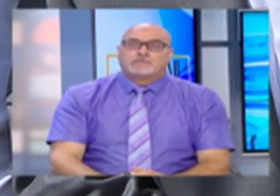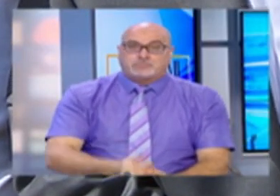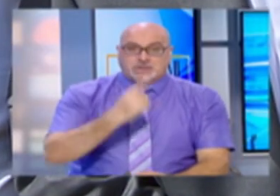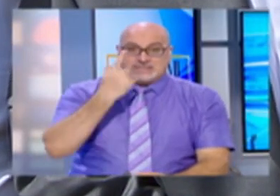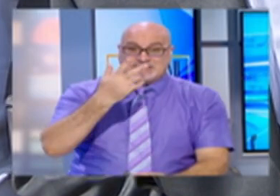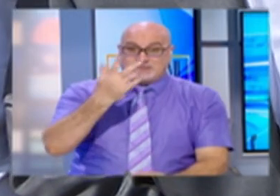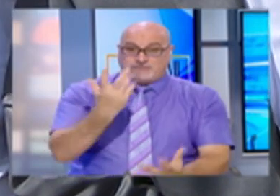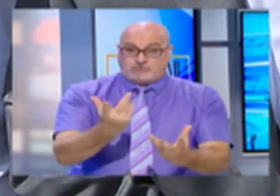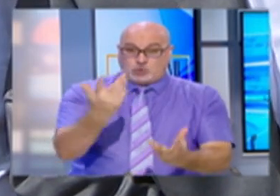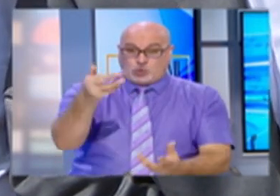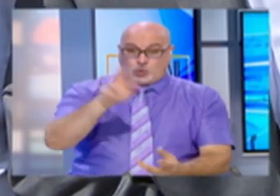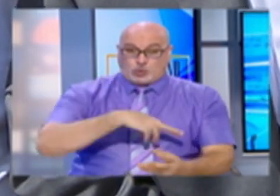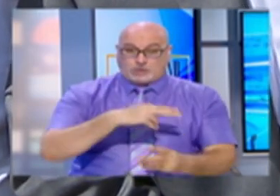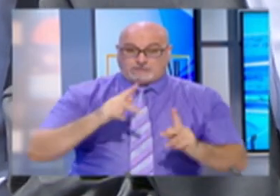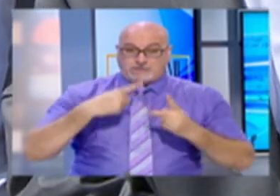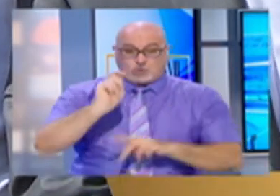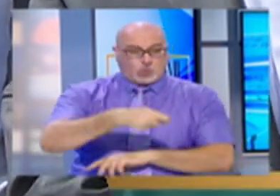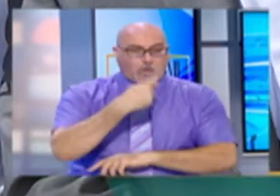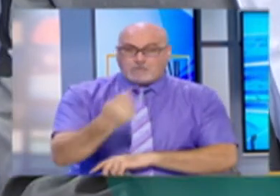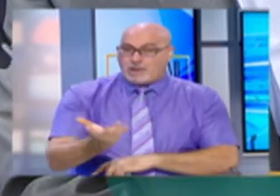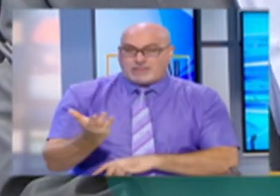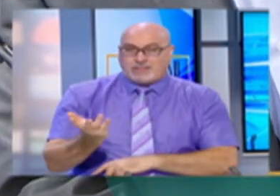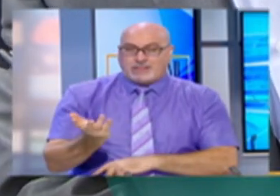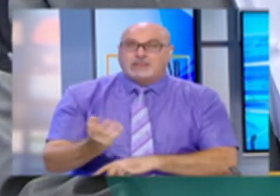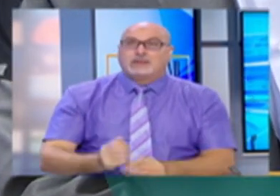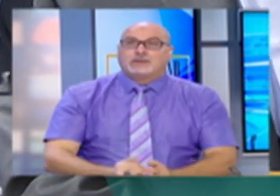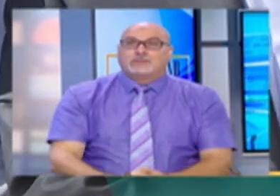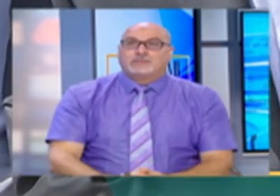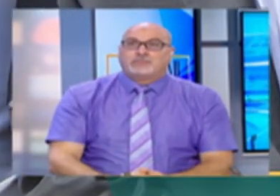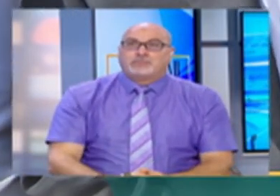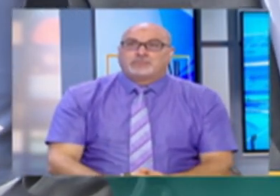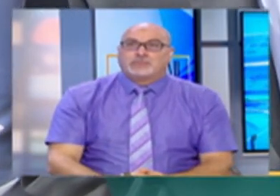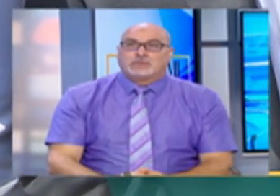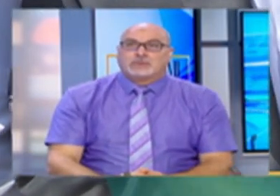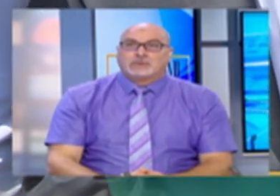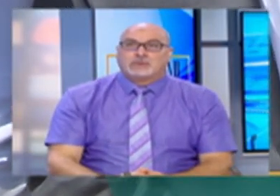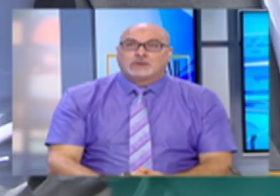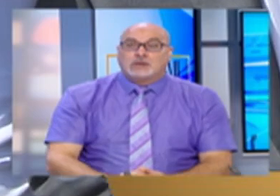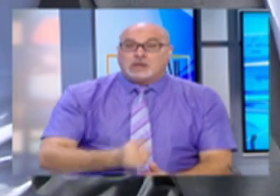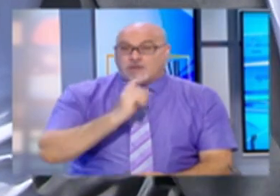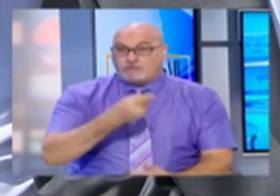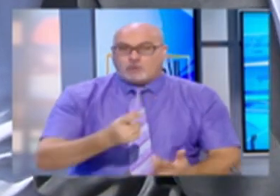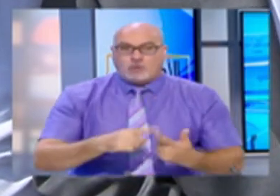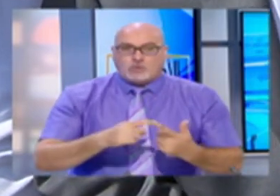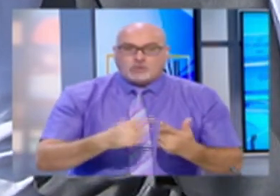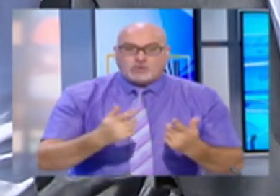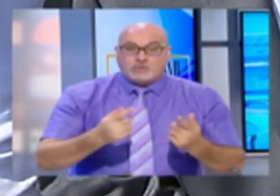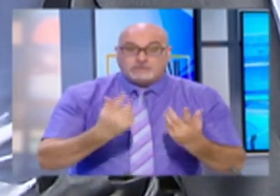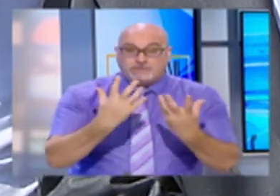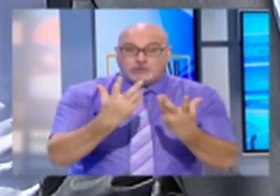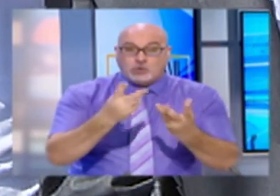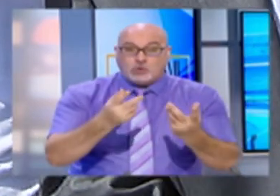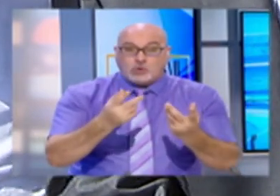الحياة الطبيعية وإلى الحياة العادية، إذا أردنا أننا نعاود نكسب الحرية الشخصية